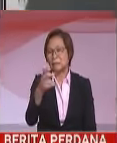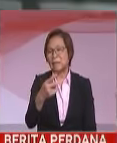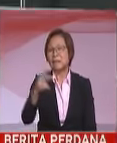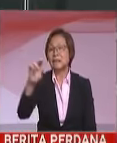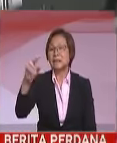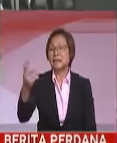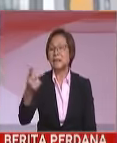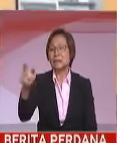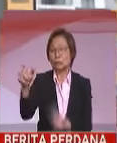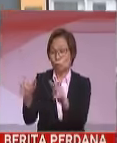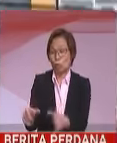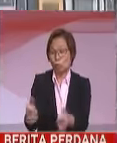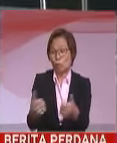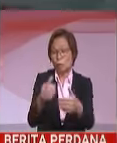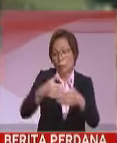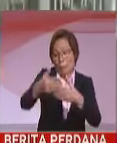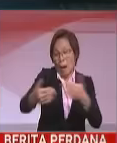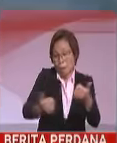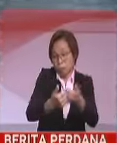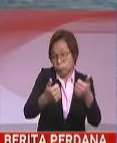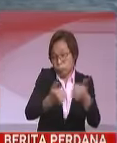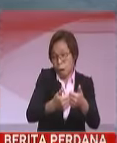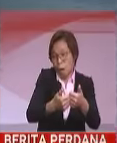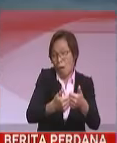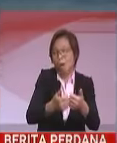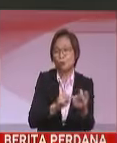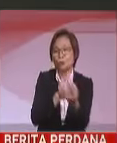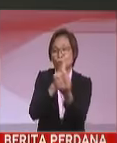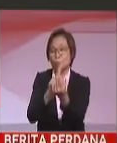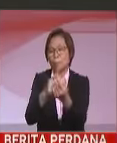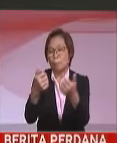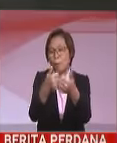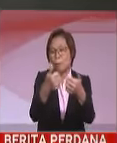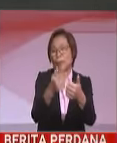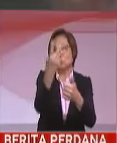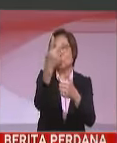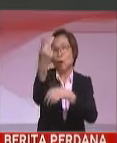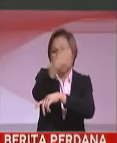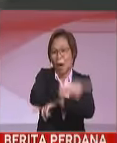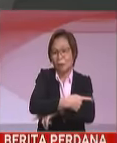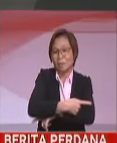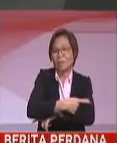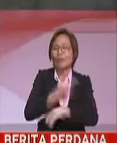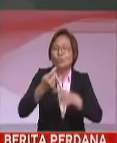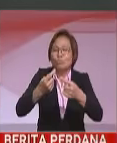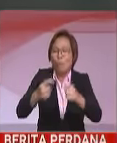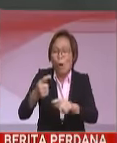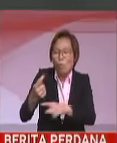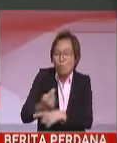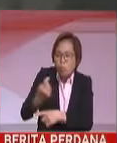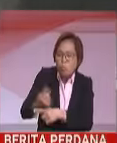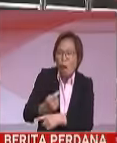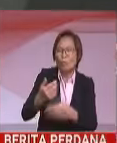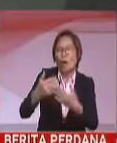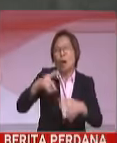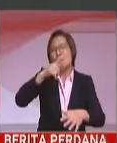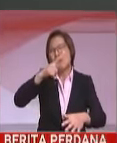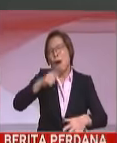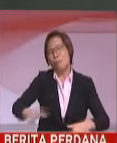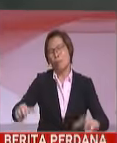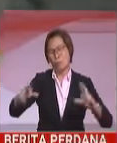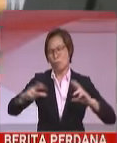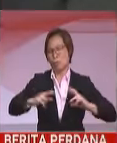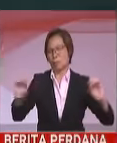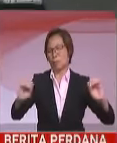ditemui selepas kejohanan menganggap pertandingan selama dua hari ini sebagai medan pemanas badan selepas sekian lama berehat tanpa